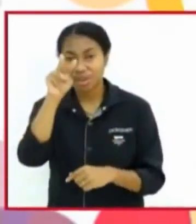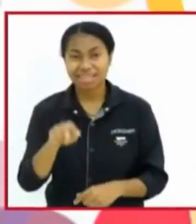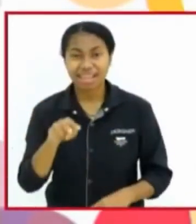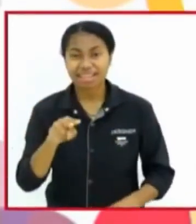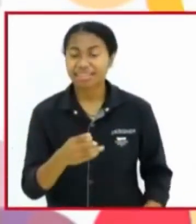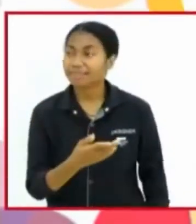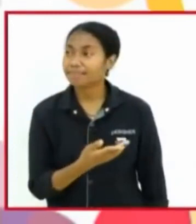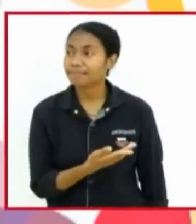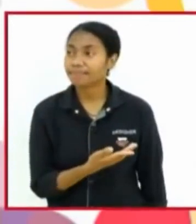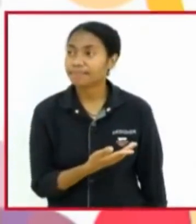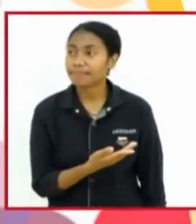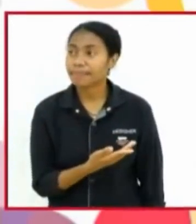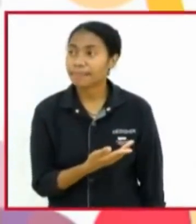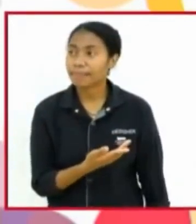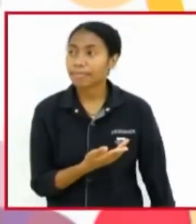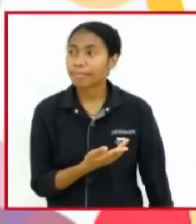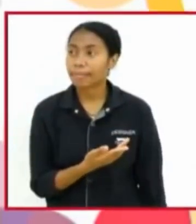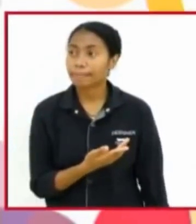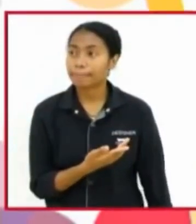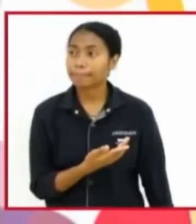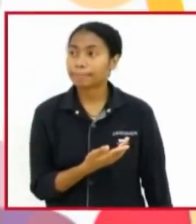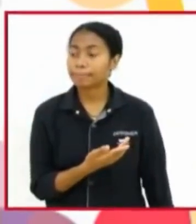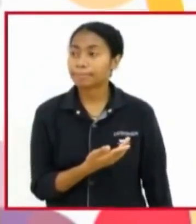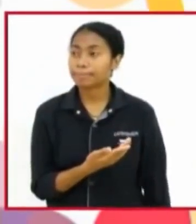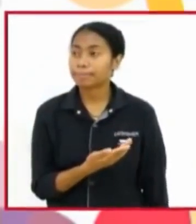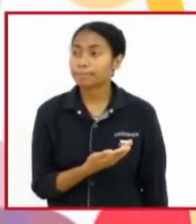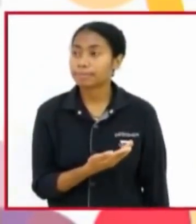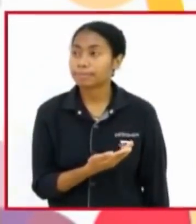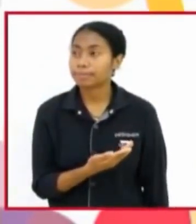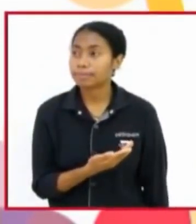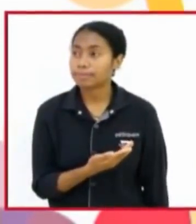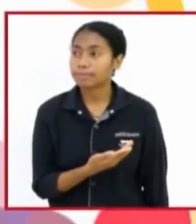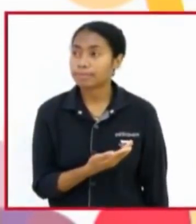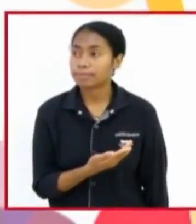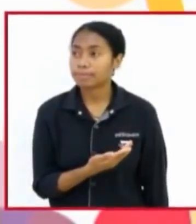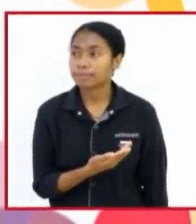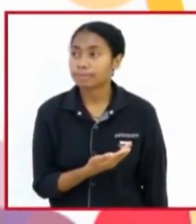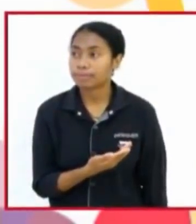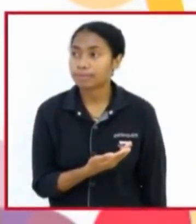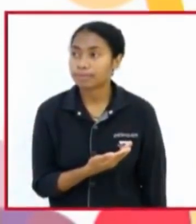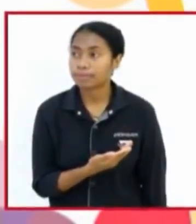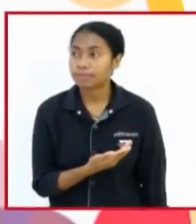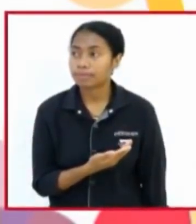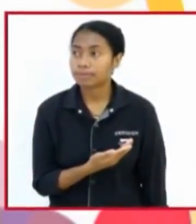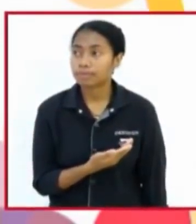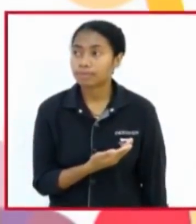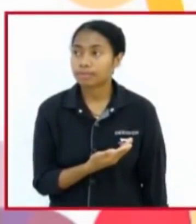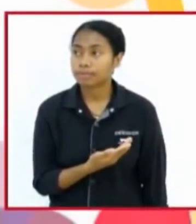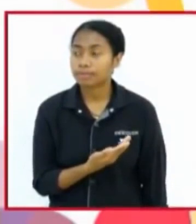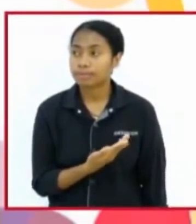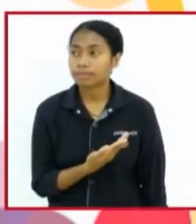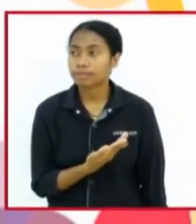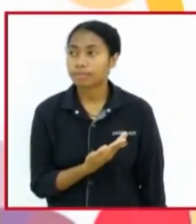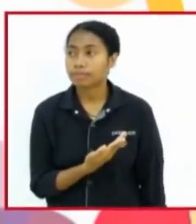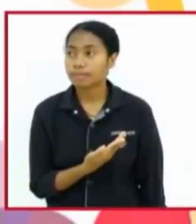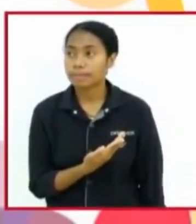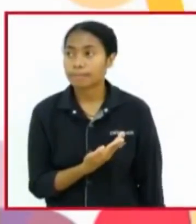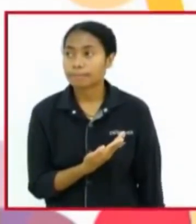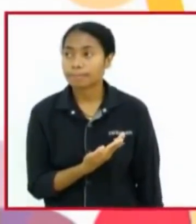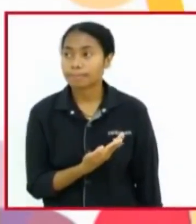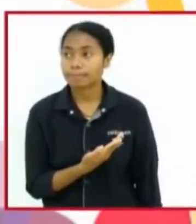264.000 pasukan tapi Liga Arab 547.000 pasukan